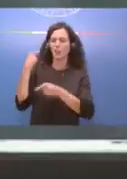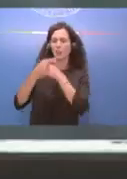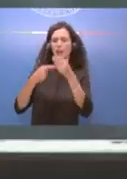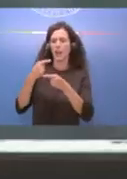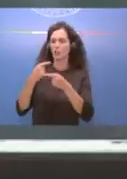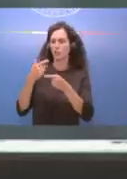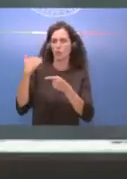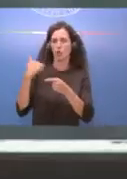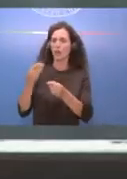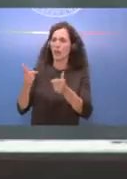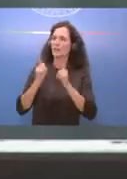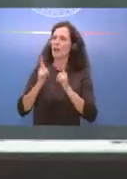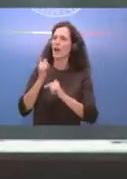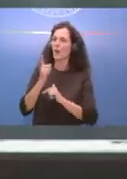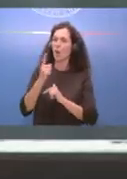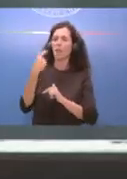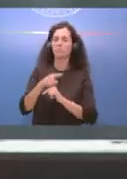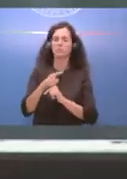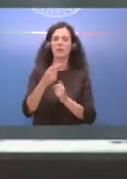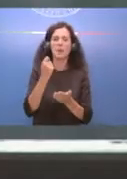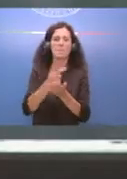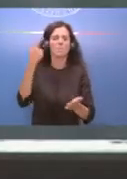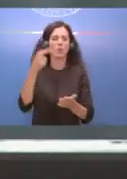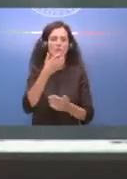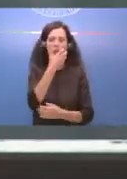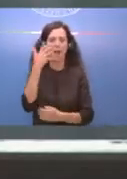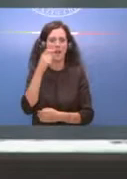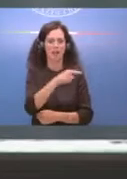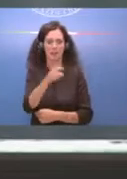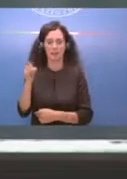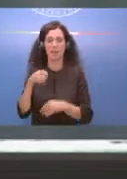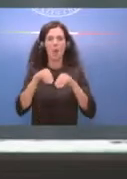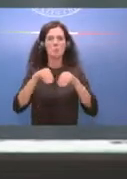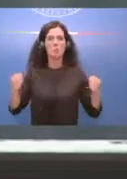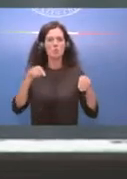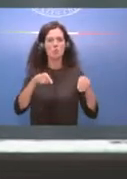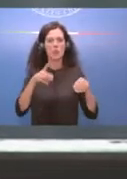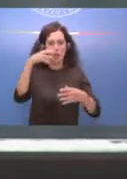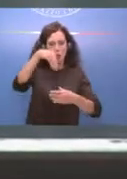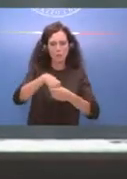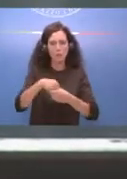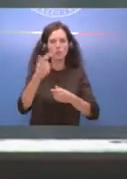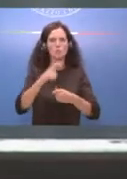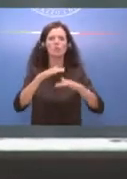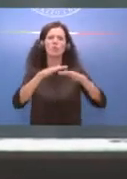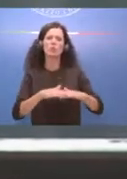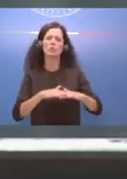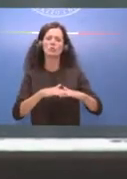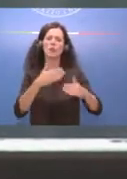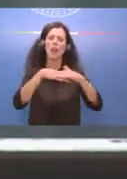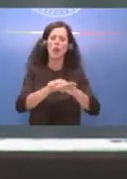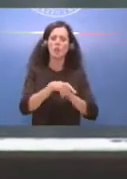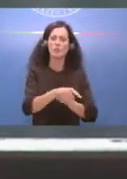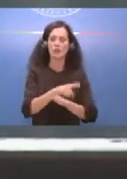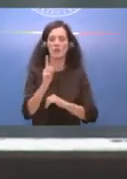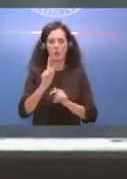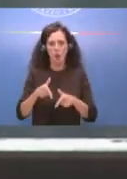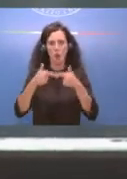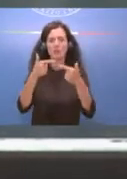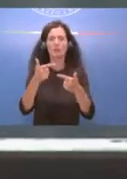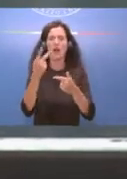i musei non sono contenitori neutri delle opere che conservano ma impongono una propria visione che offre un